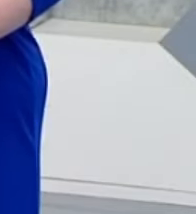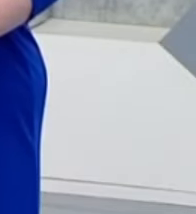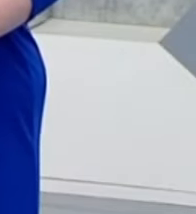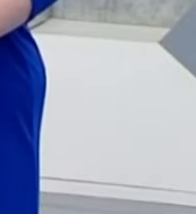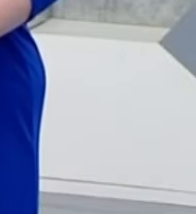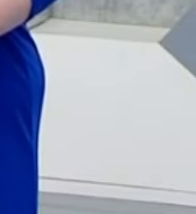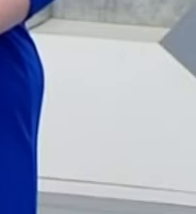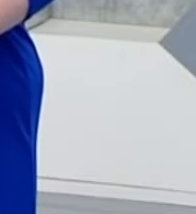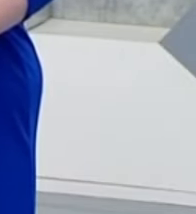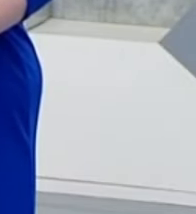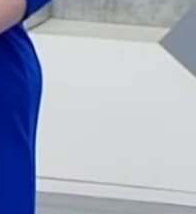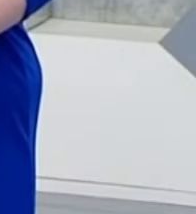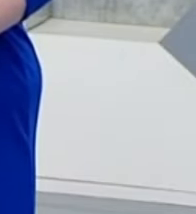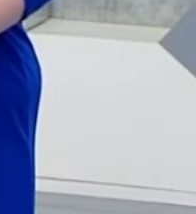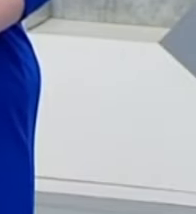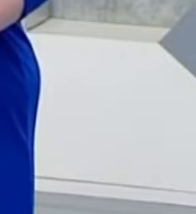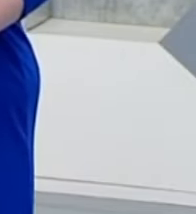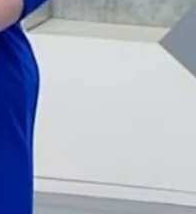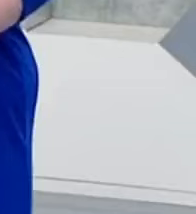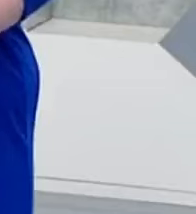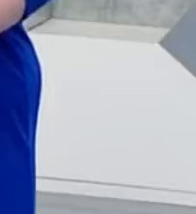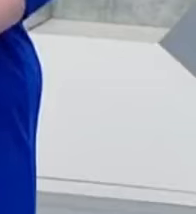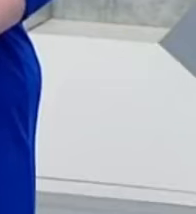tv at sa www.gmanews.tv